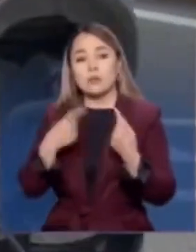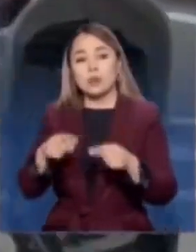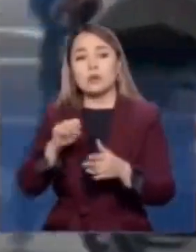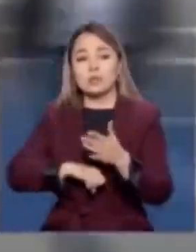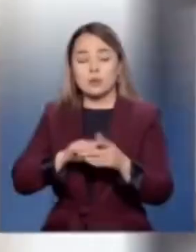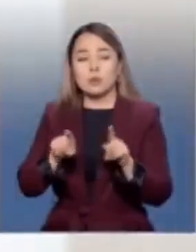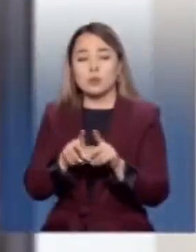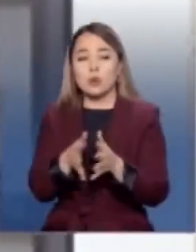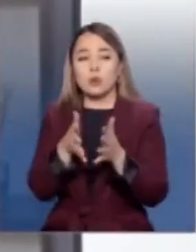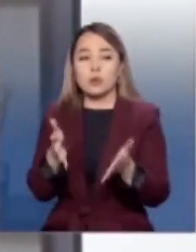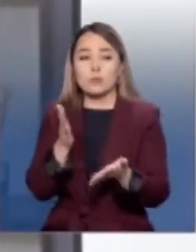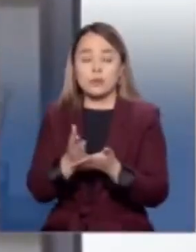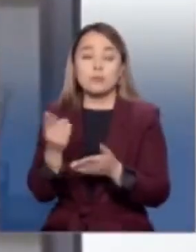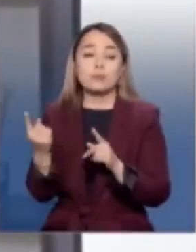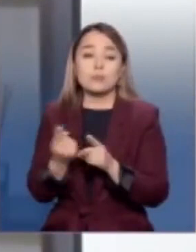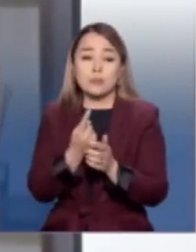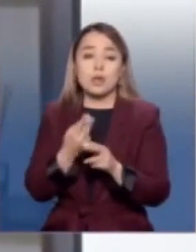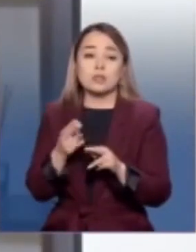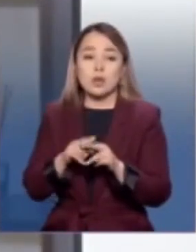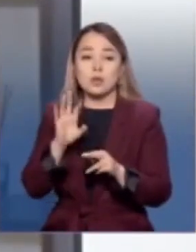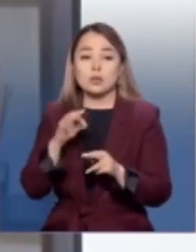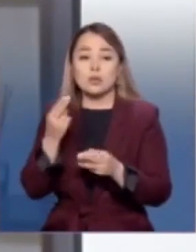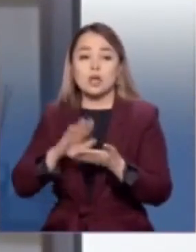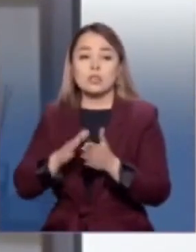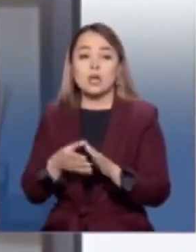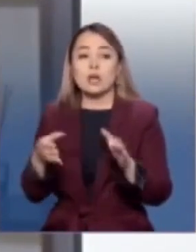де көп. Ең біріншіден ол социалдық жағдай,